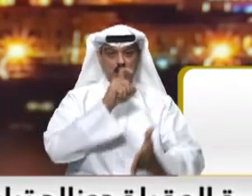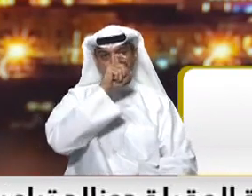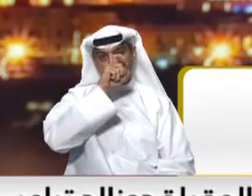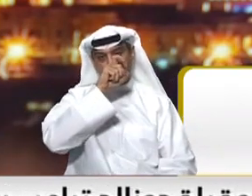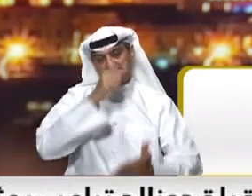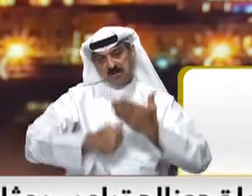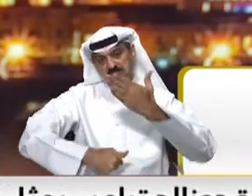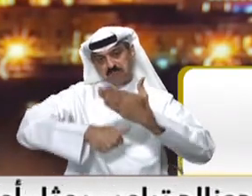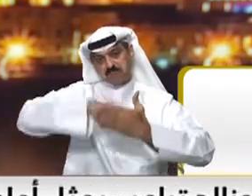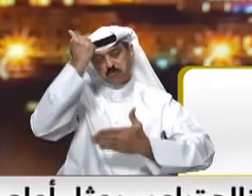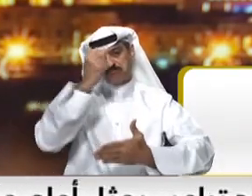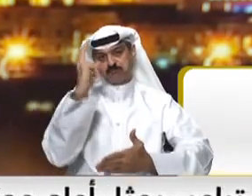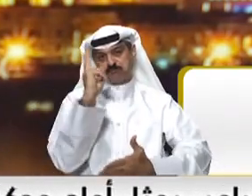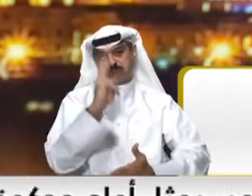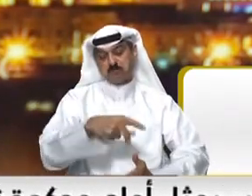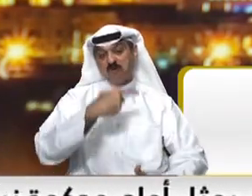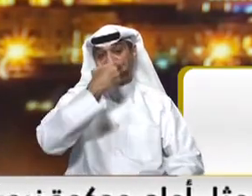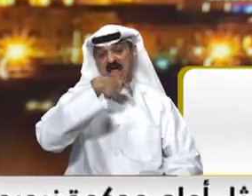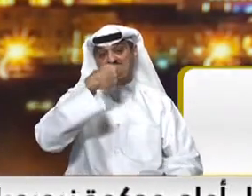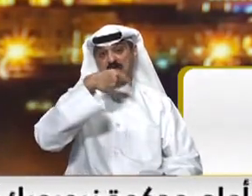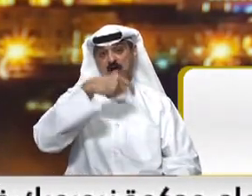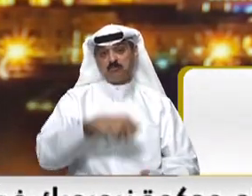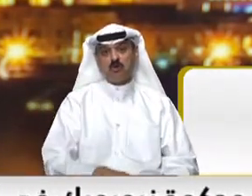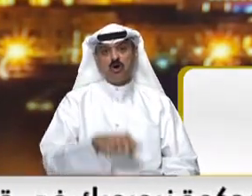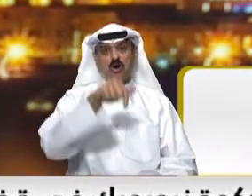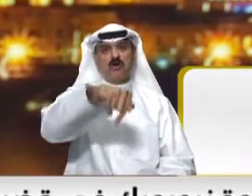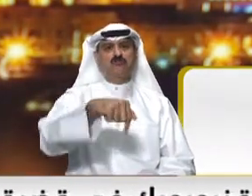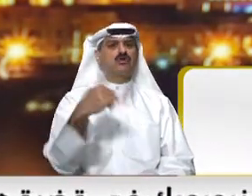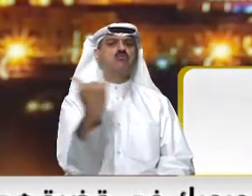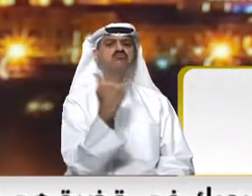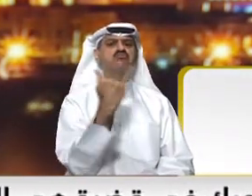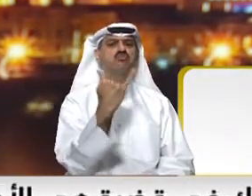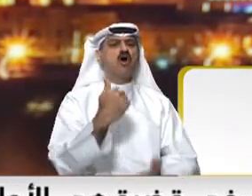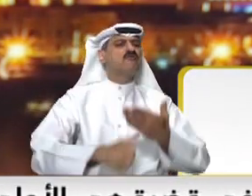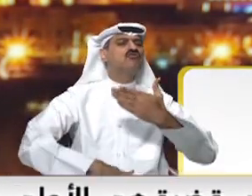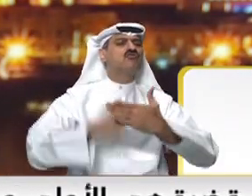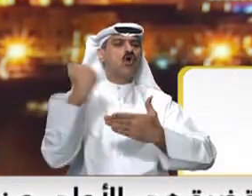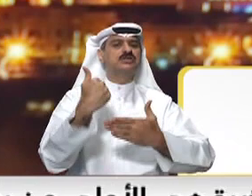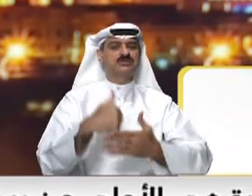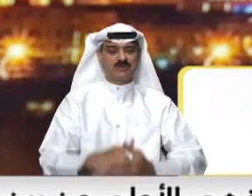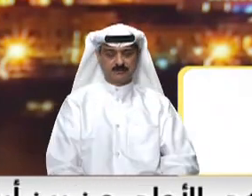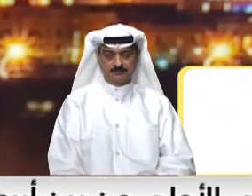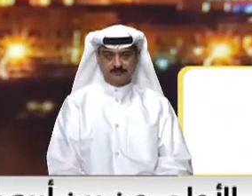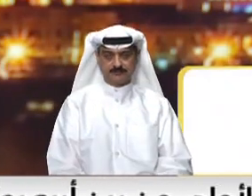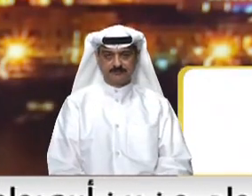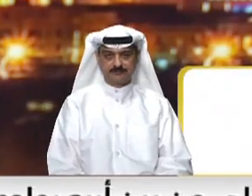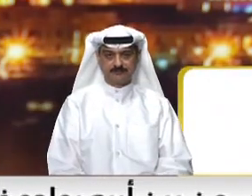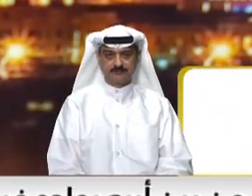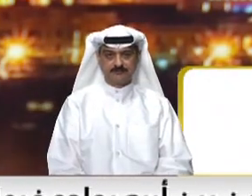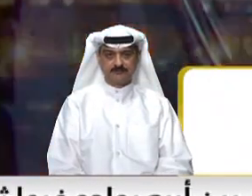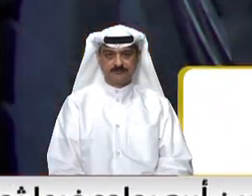فريق اليرموك بسهولة، محققا فوزا مهما مع ختام الجولة العاشرة. نتابع